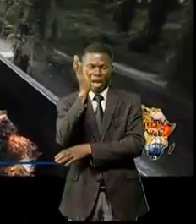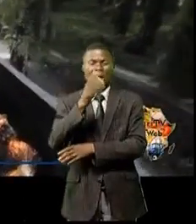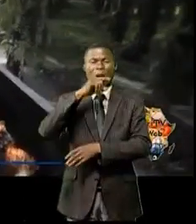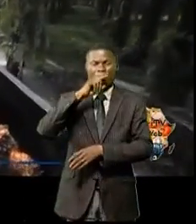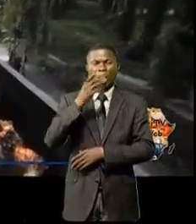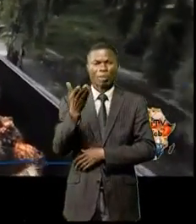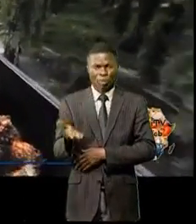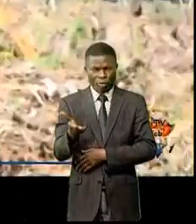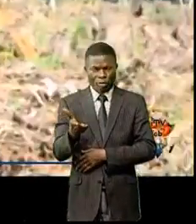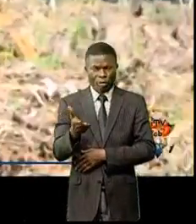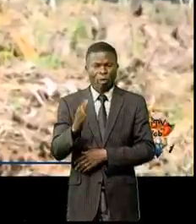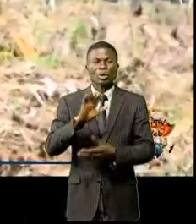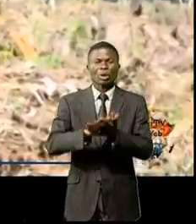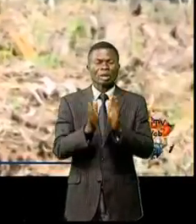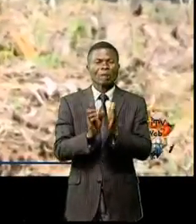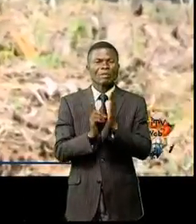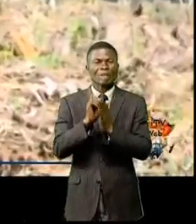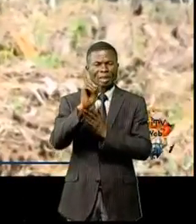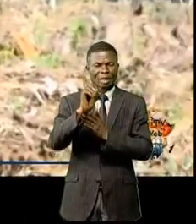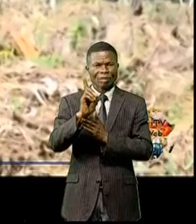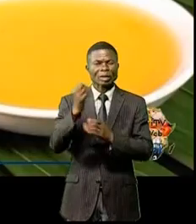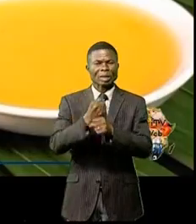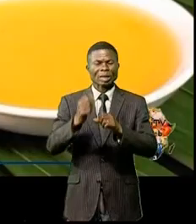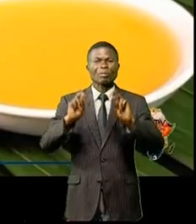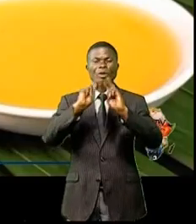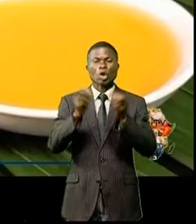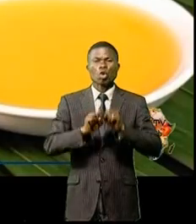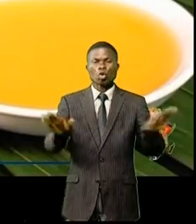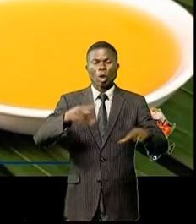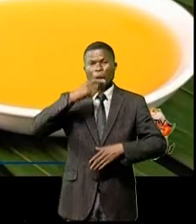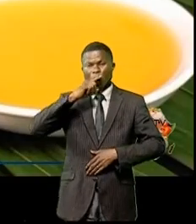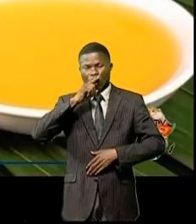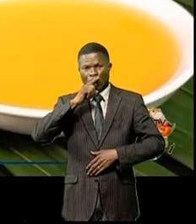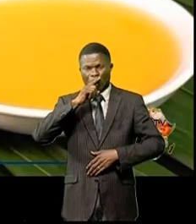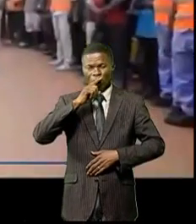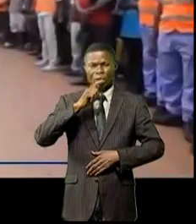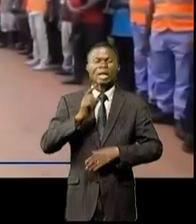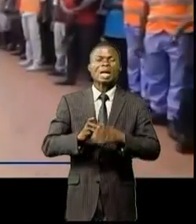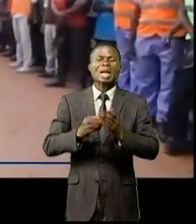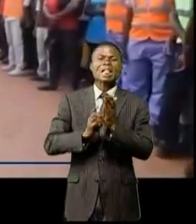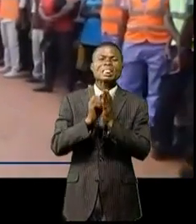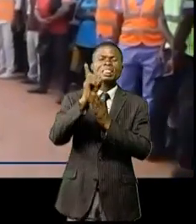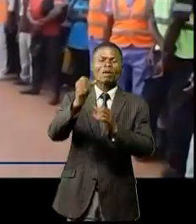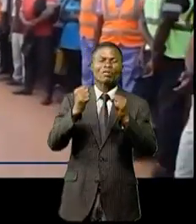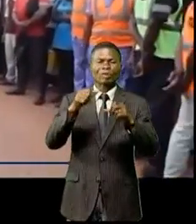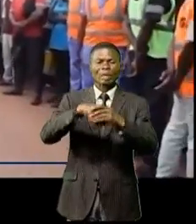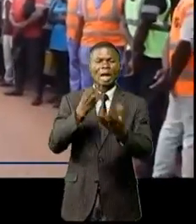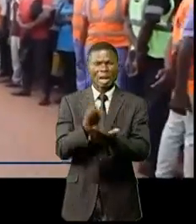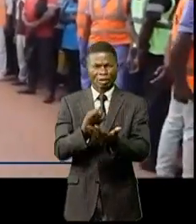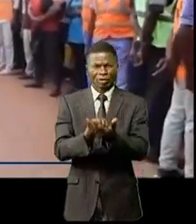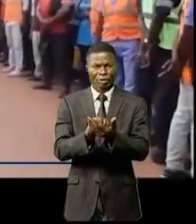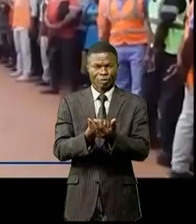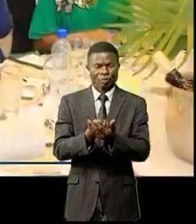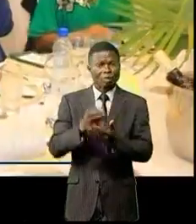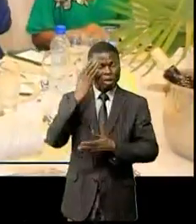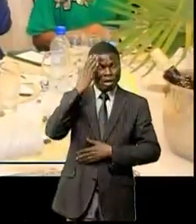Congo, célèbres dans la production industrielle de l'huile de palme, ont traversé des grosses zones de turbulences économiques, d'où